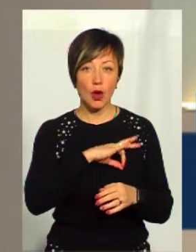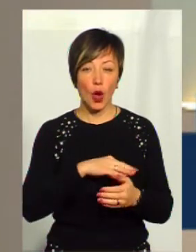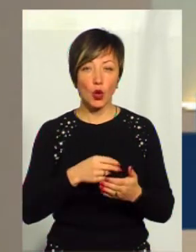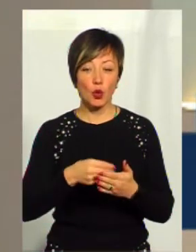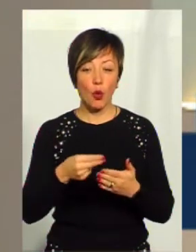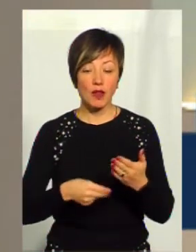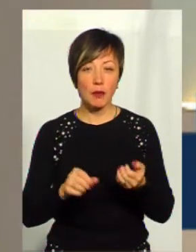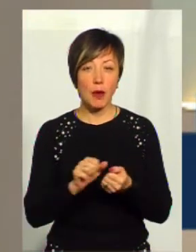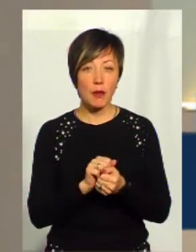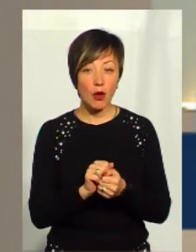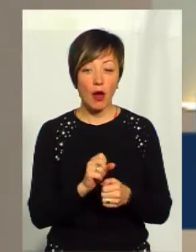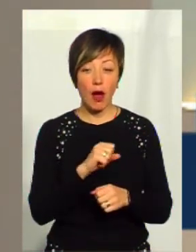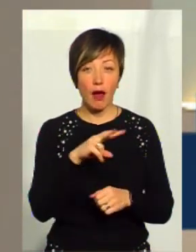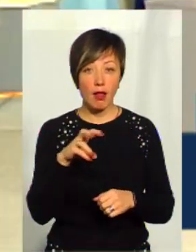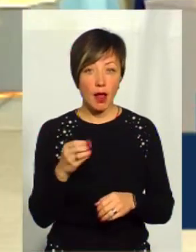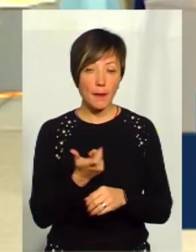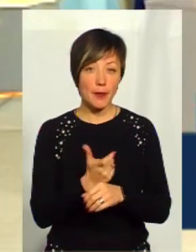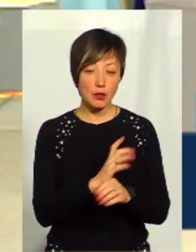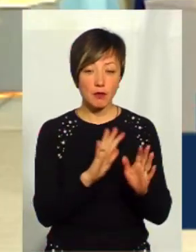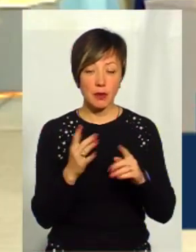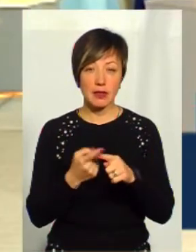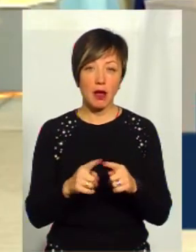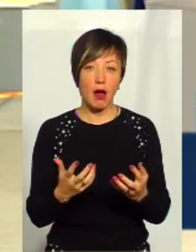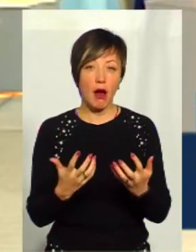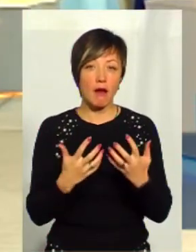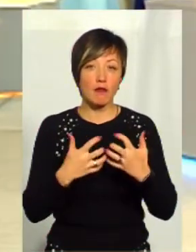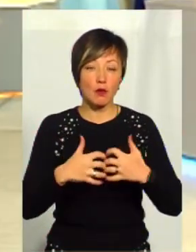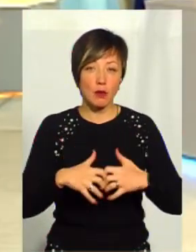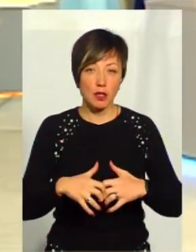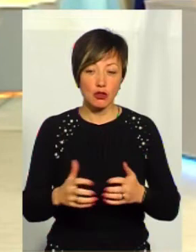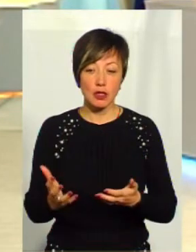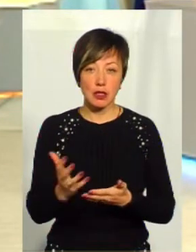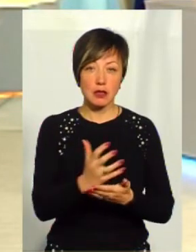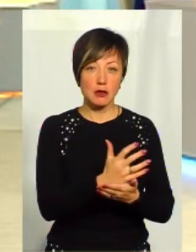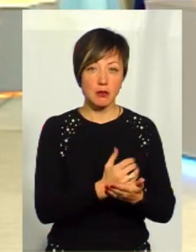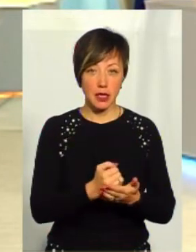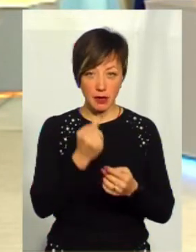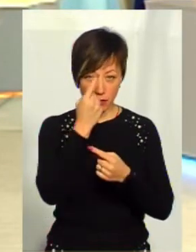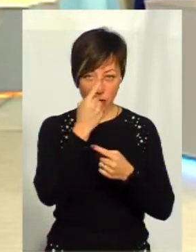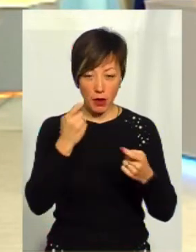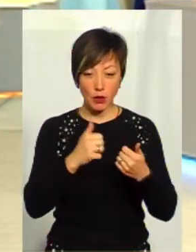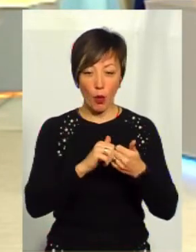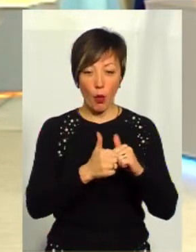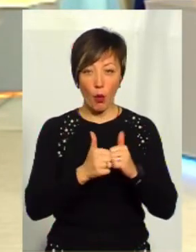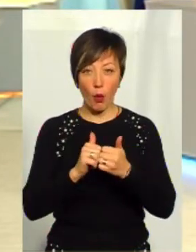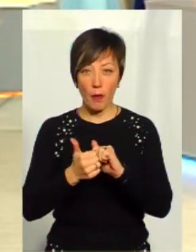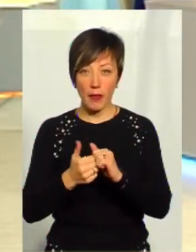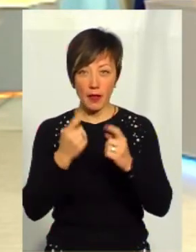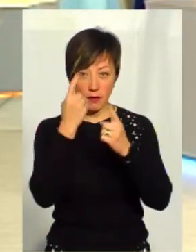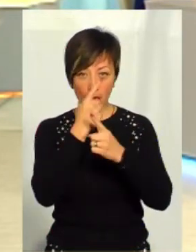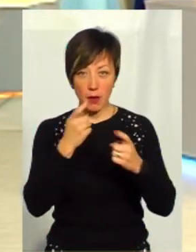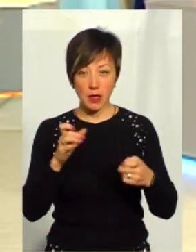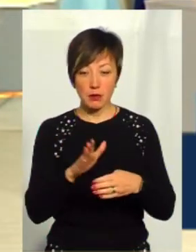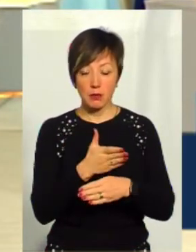паперові. Але, як правило, в більшості це є автоматичний збір інформації, обмін інформацією між